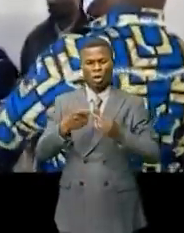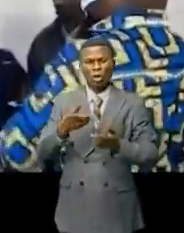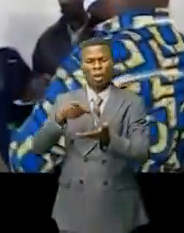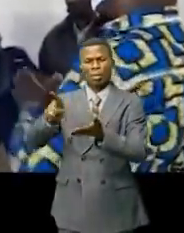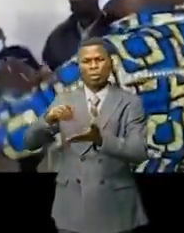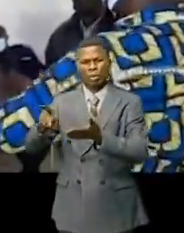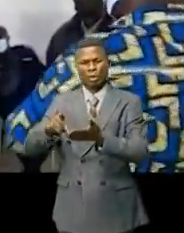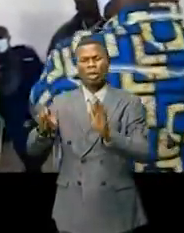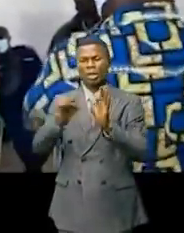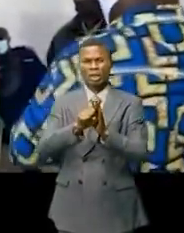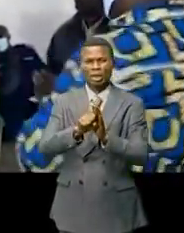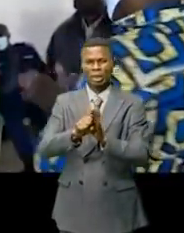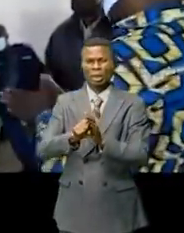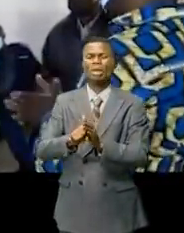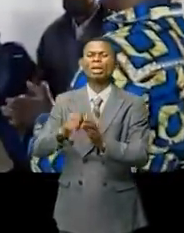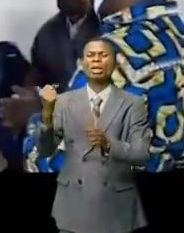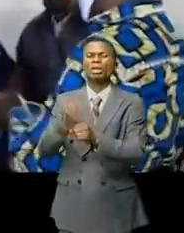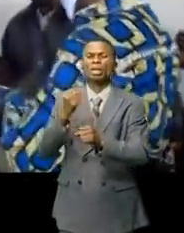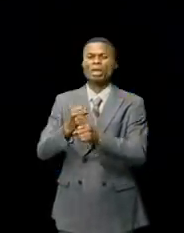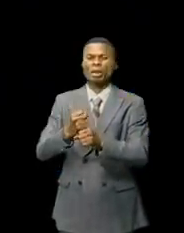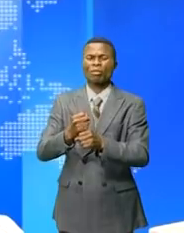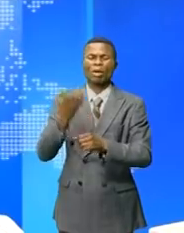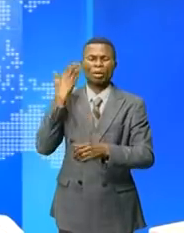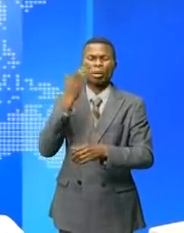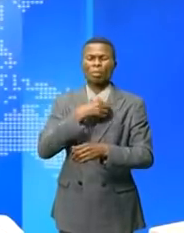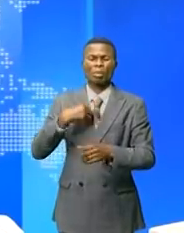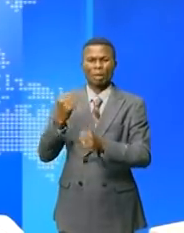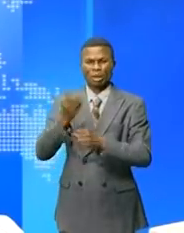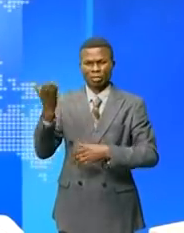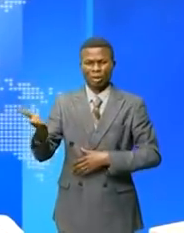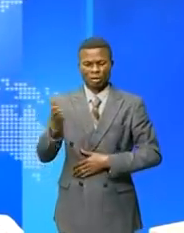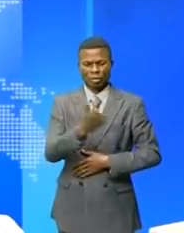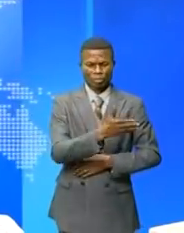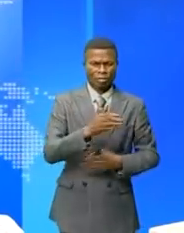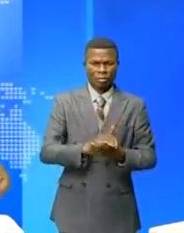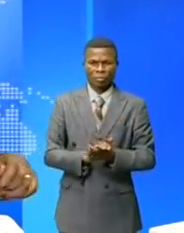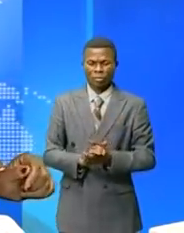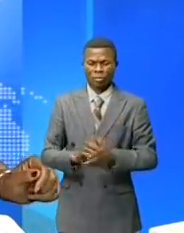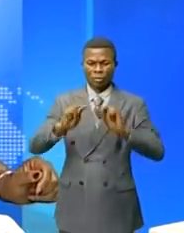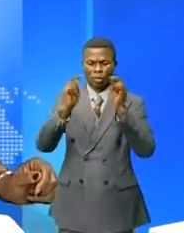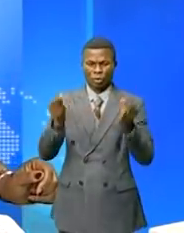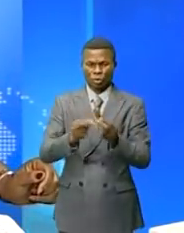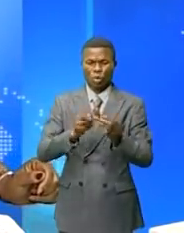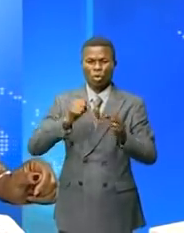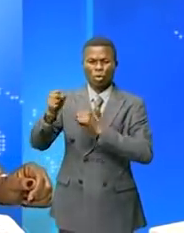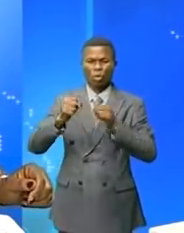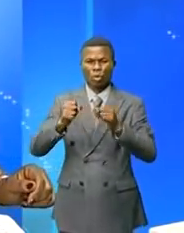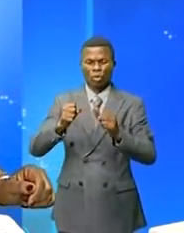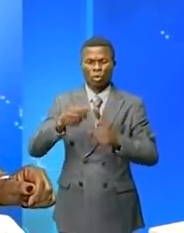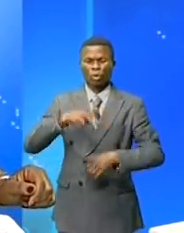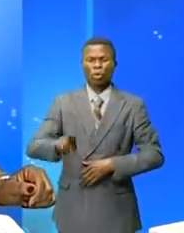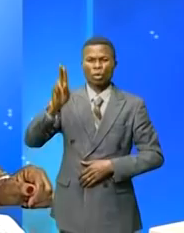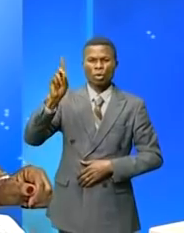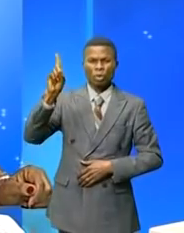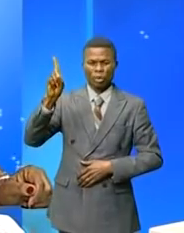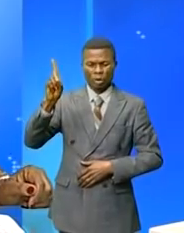symbolique des allocations familiales le cercle des élites et combattants de l'udps épaisse a